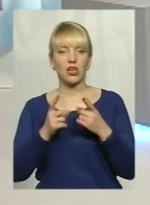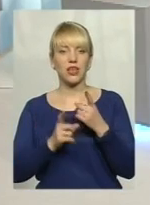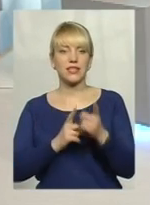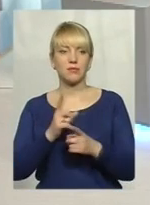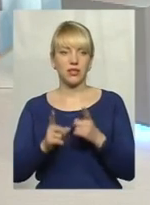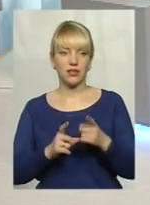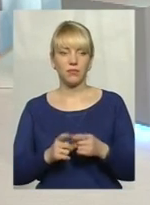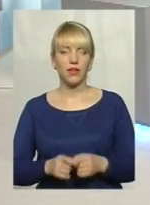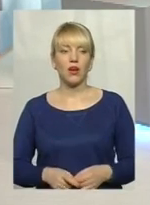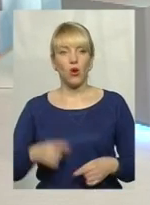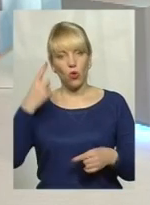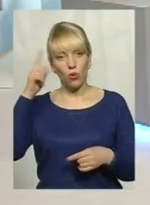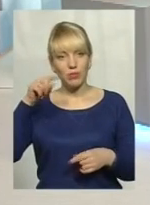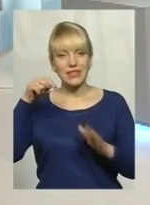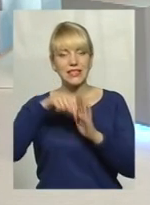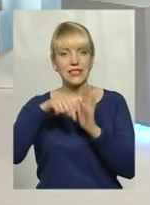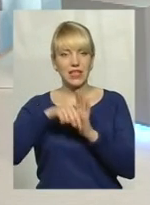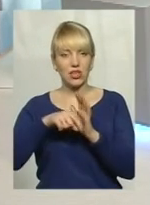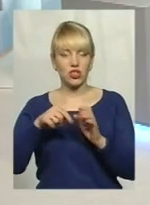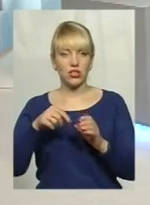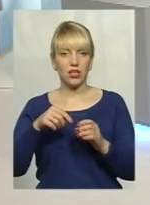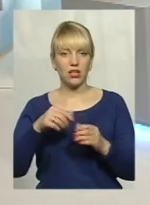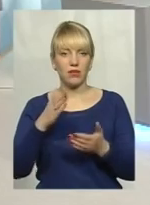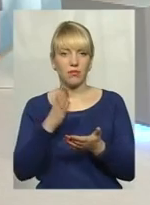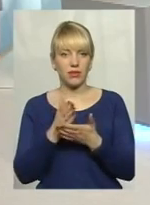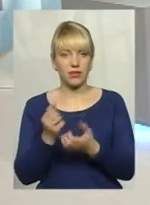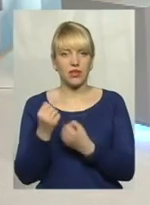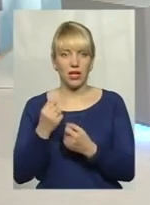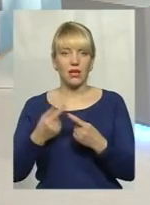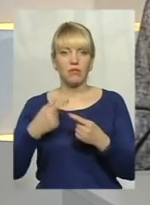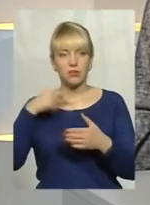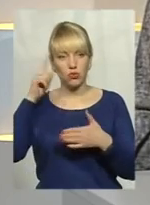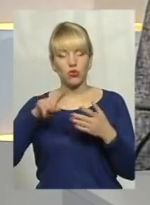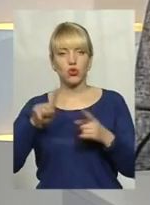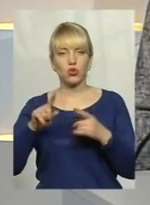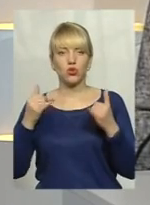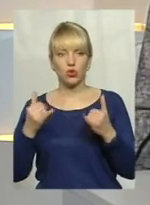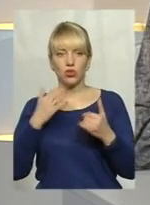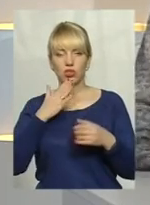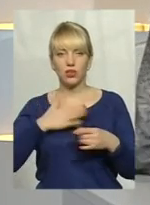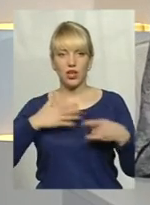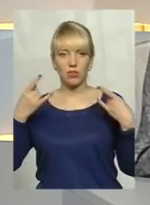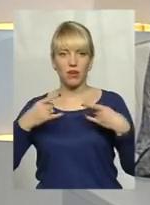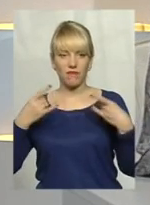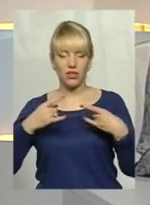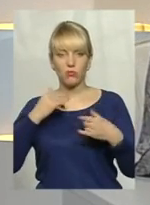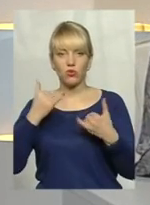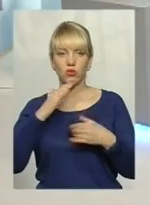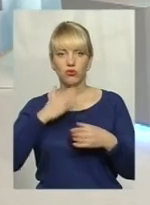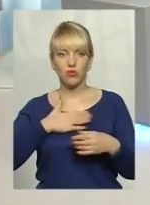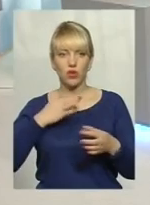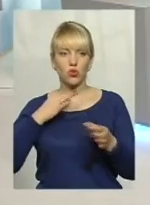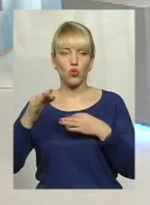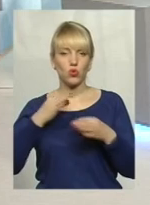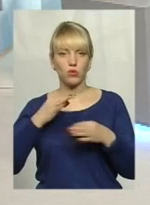ж, обізнаний значить озброєним. Ми сподіваємося, що сьогоднішнім нашим ефіром, сьогоднішньою нашою розмовою